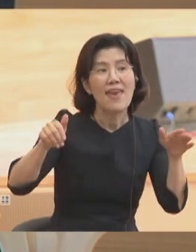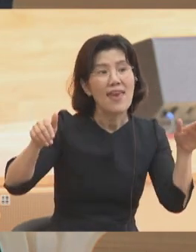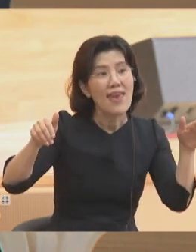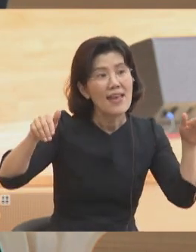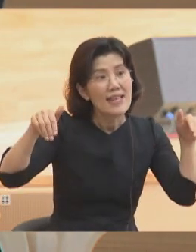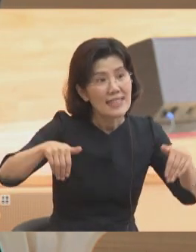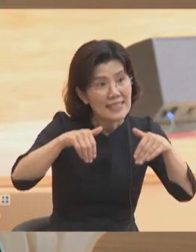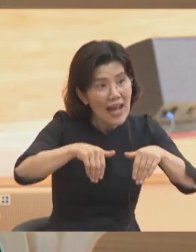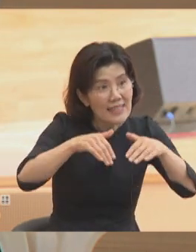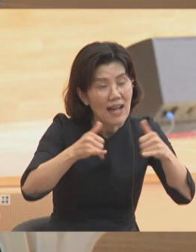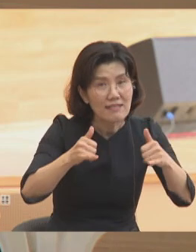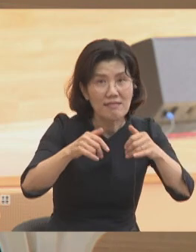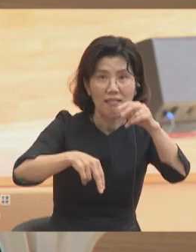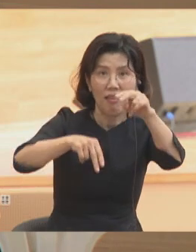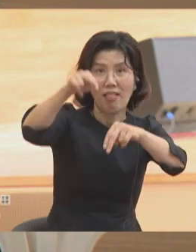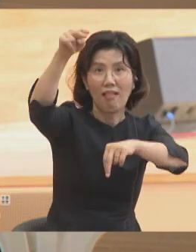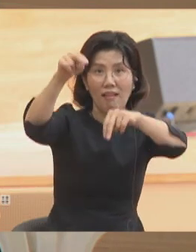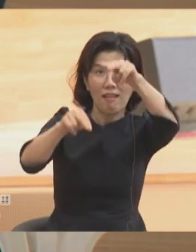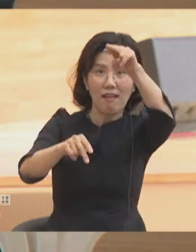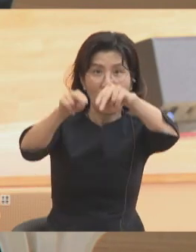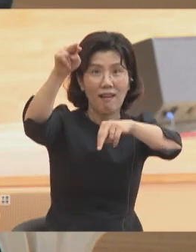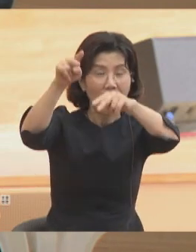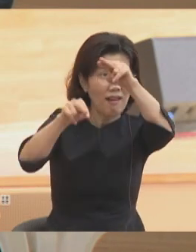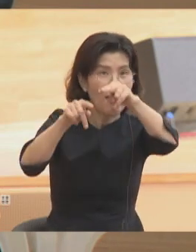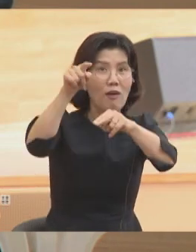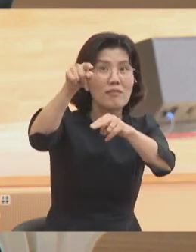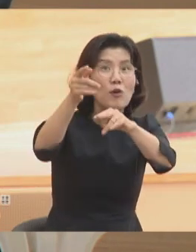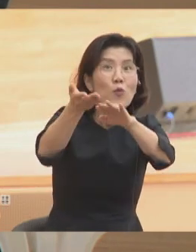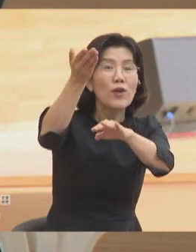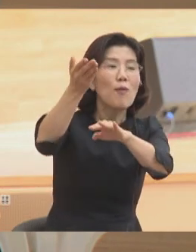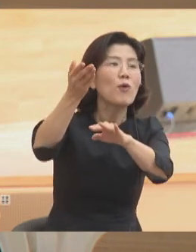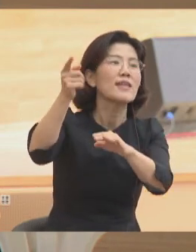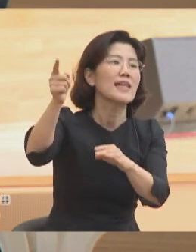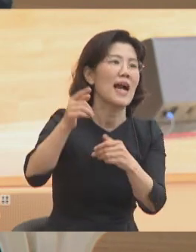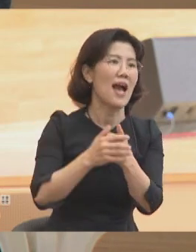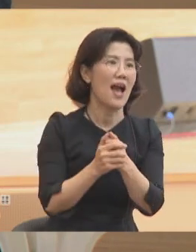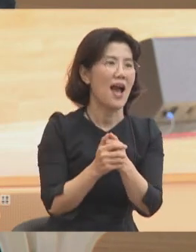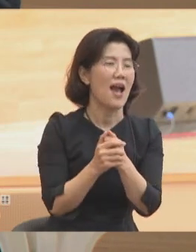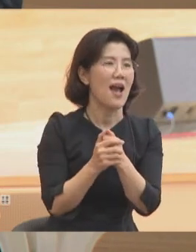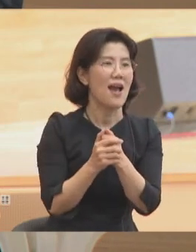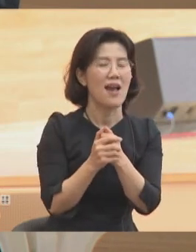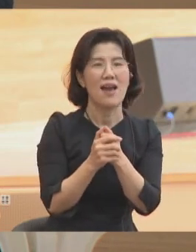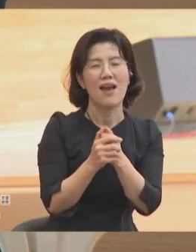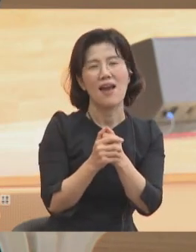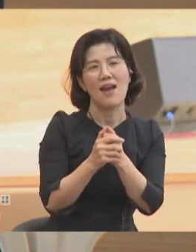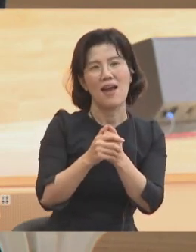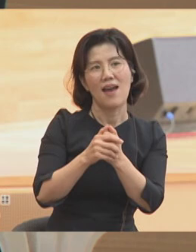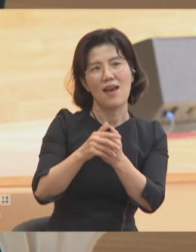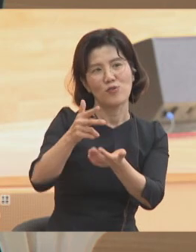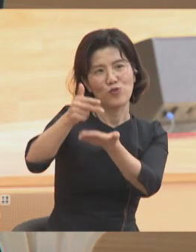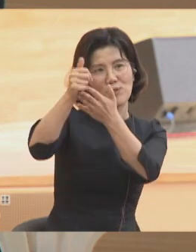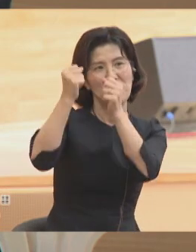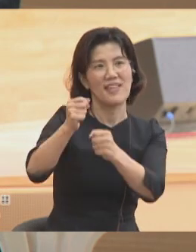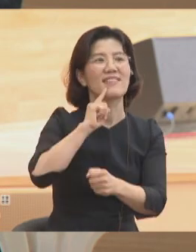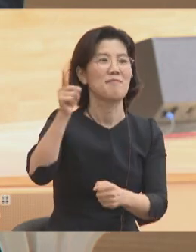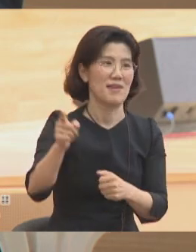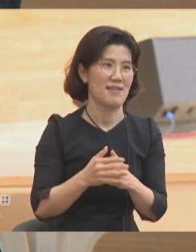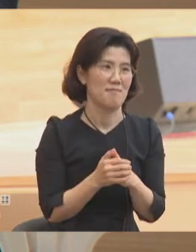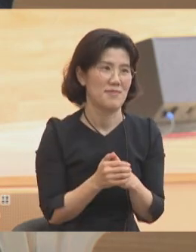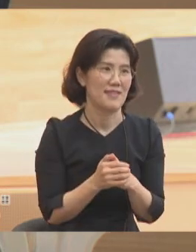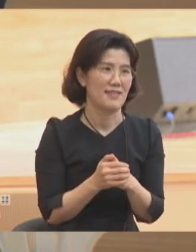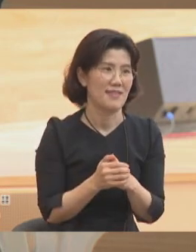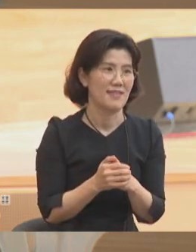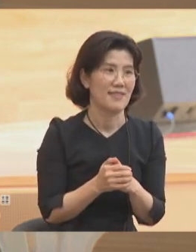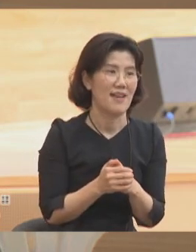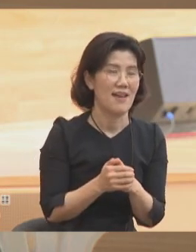하고 또 본즉 여호와께서 그 위에 서서 아멘 야곱이 침대 삼았던이 황량한 땅과 높은